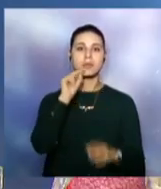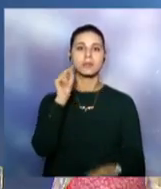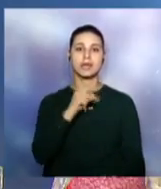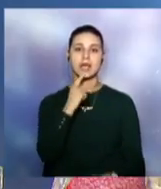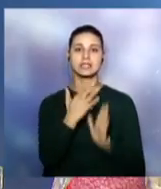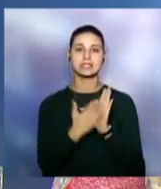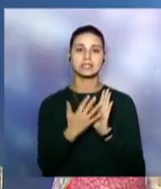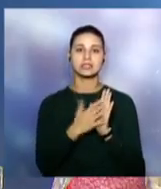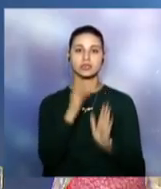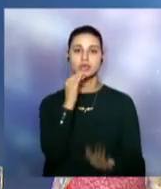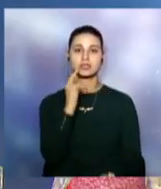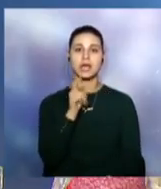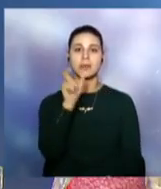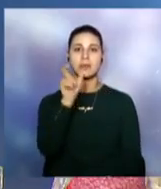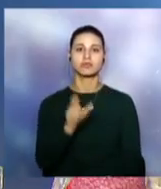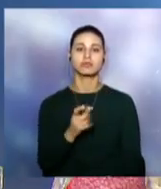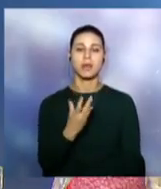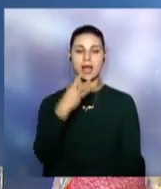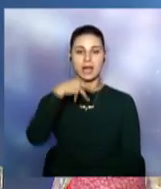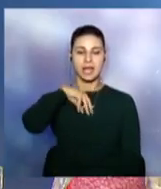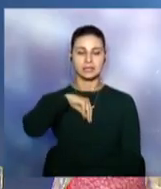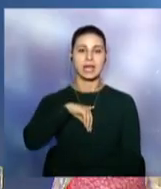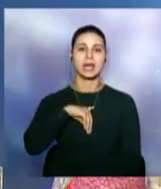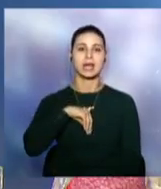სისხლი, როდესაც ბავშვმა გადაყლაპა,